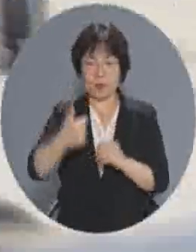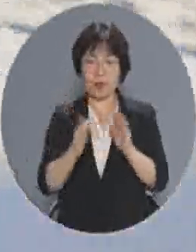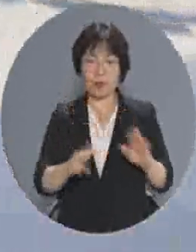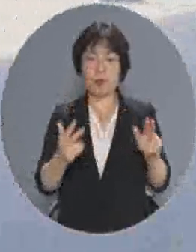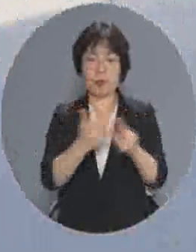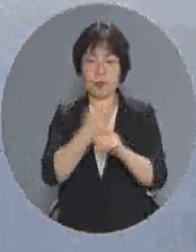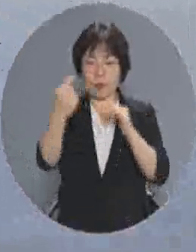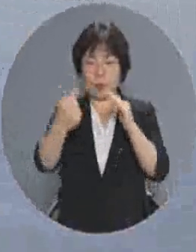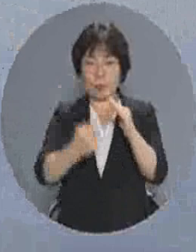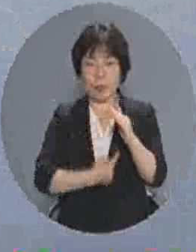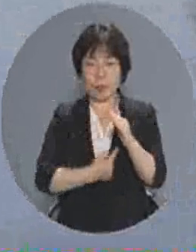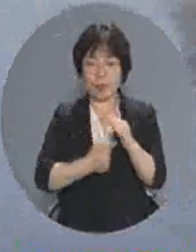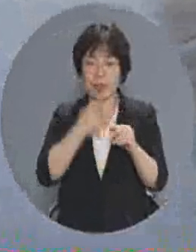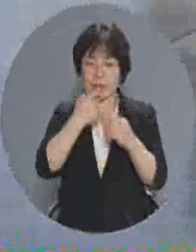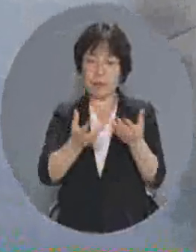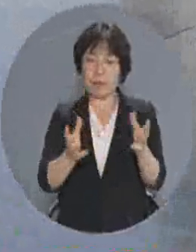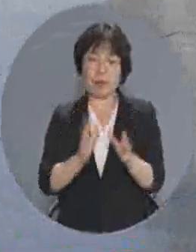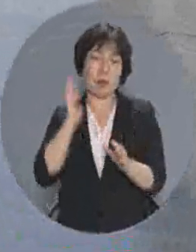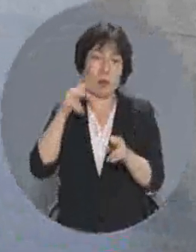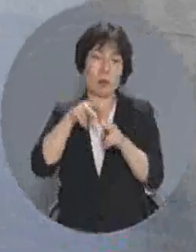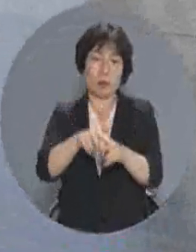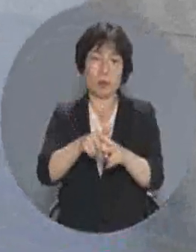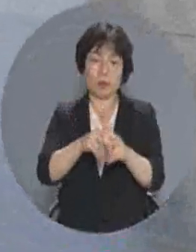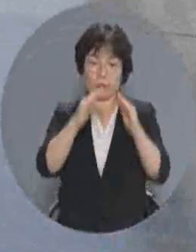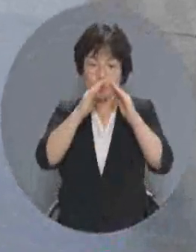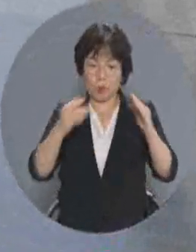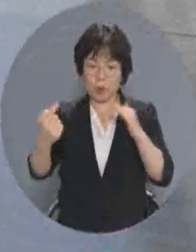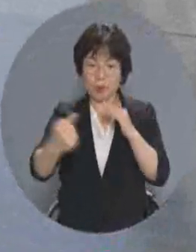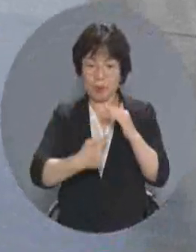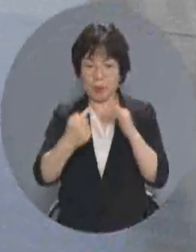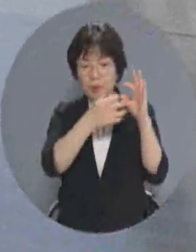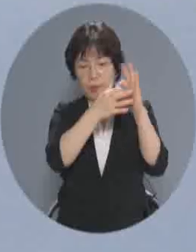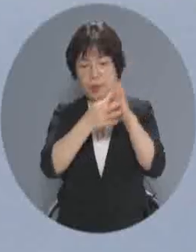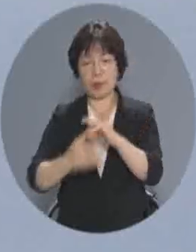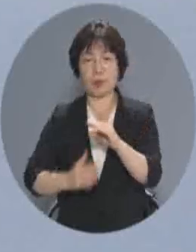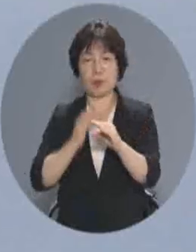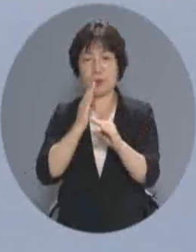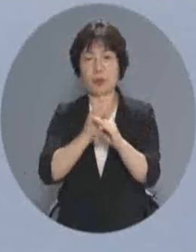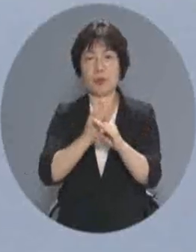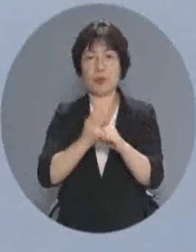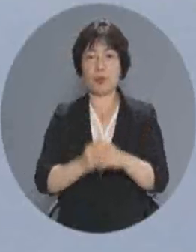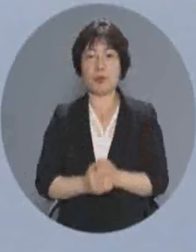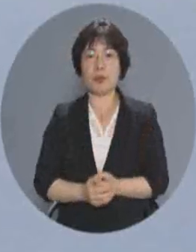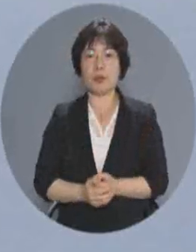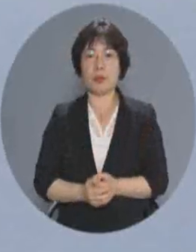이번 주 방문하는 등 민주당 대권주자들의 호남 방문이 이어지고 있습니다.